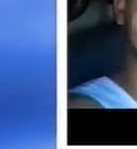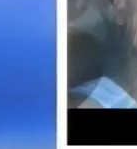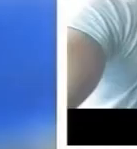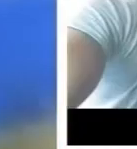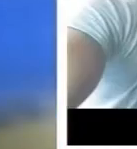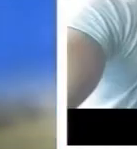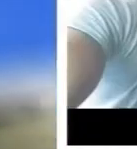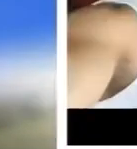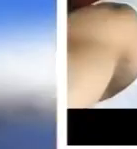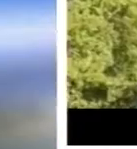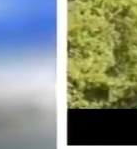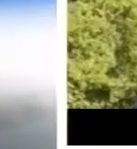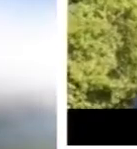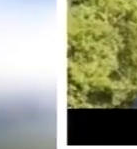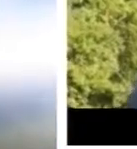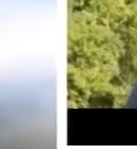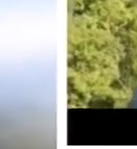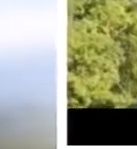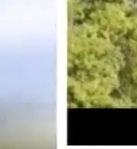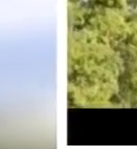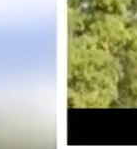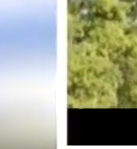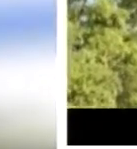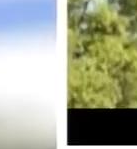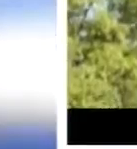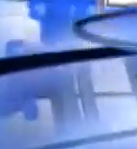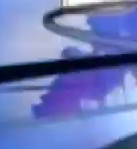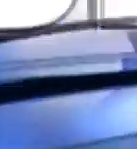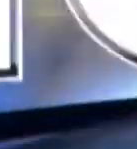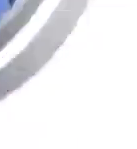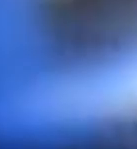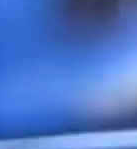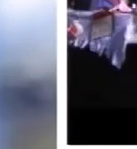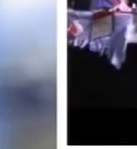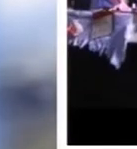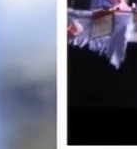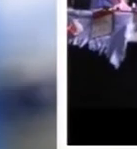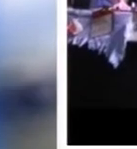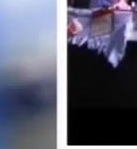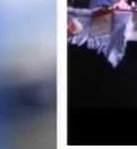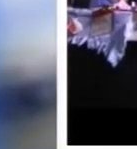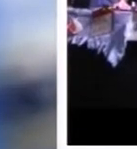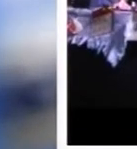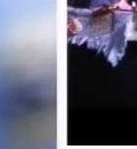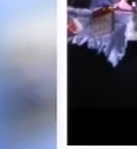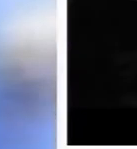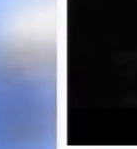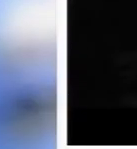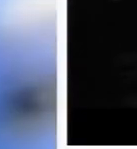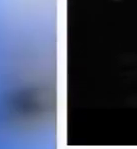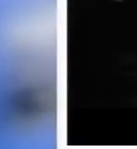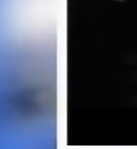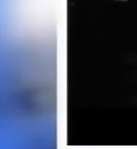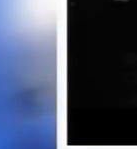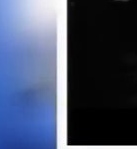плавання, об'їхав автостопом дві країни на інвалідному візку. На театральному майдані Тернополя запалили